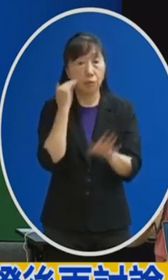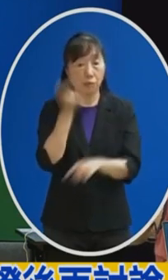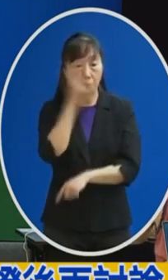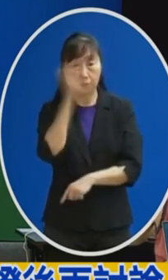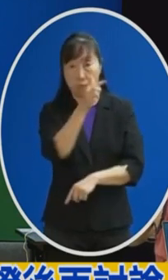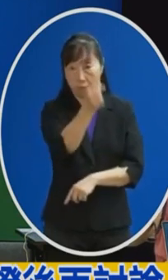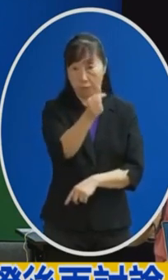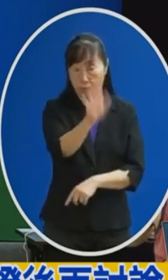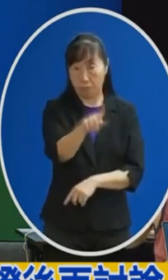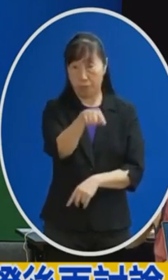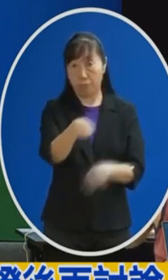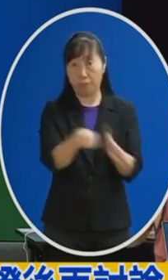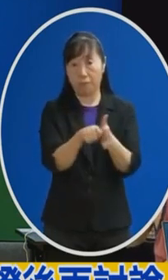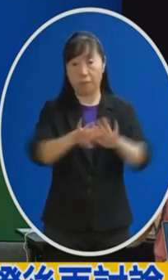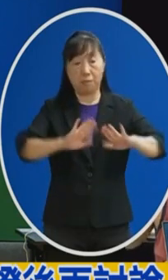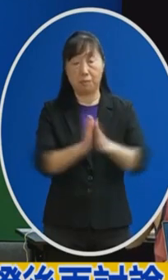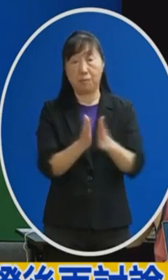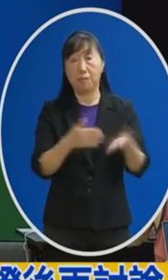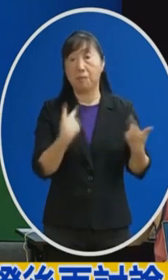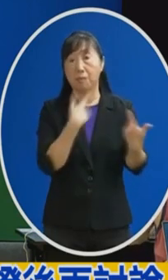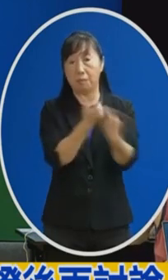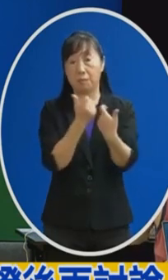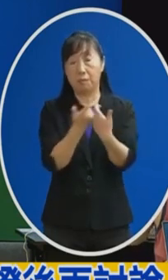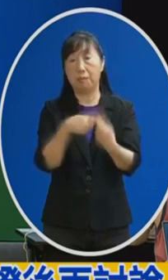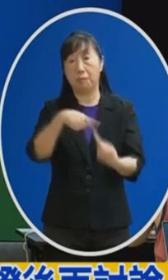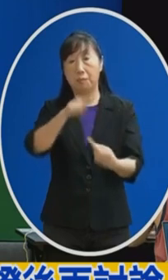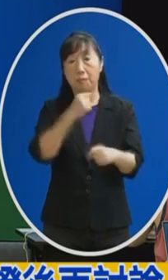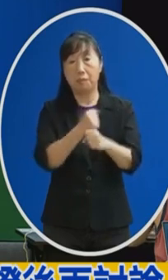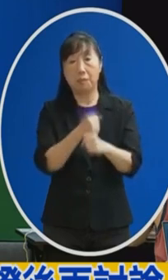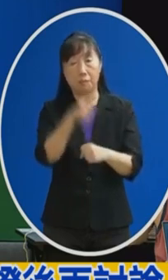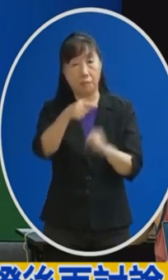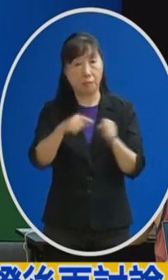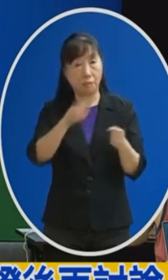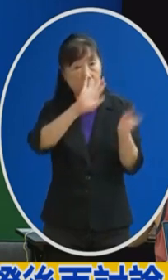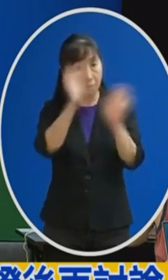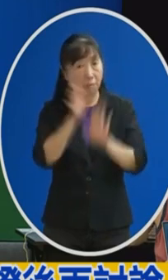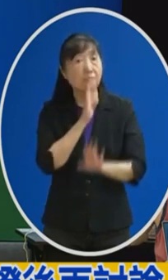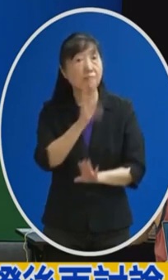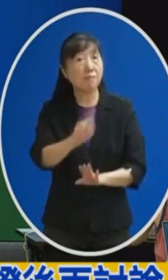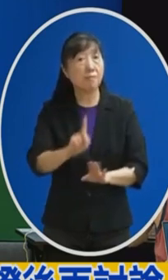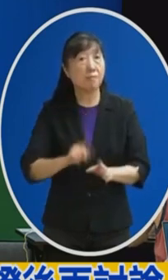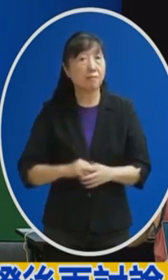一些紧急的应变措施。这个具体的部分可以帮我们说清楚吗？谢谢。